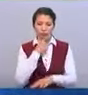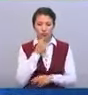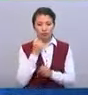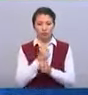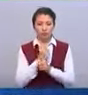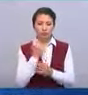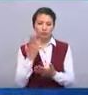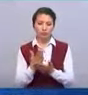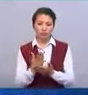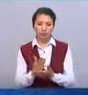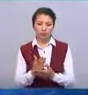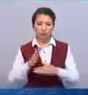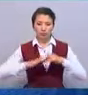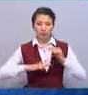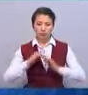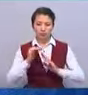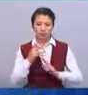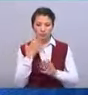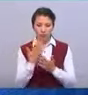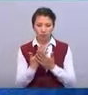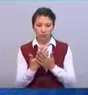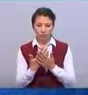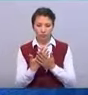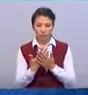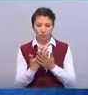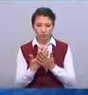дәрежеге жетіп отқан жайым бар. Сол тақырыпты мына жерде